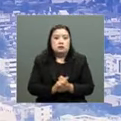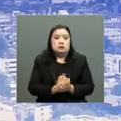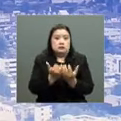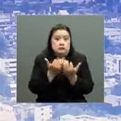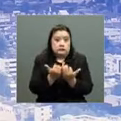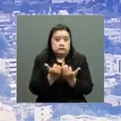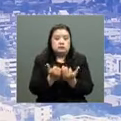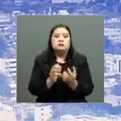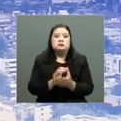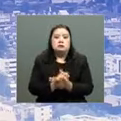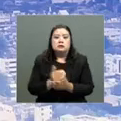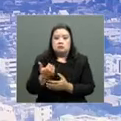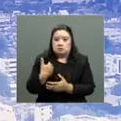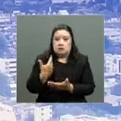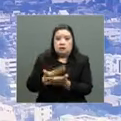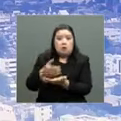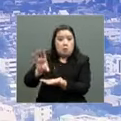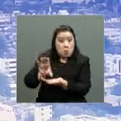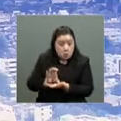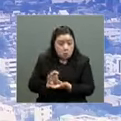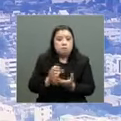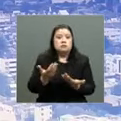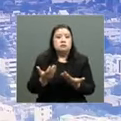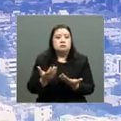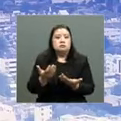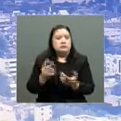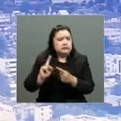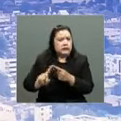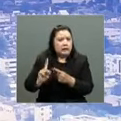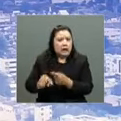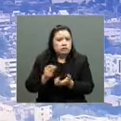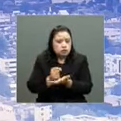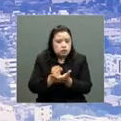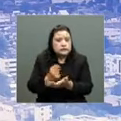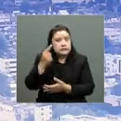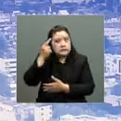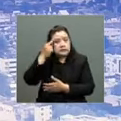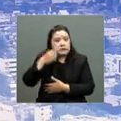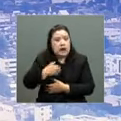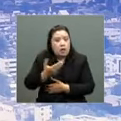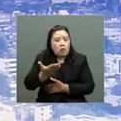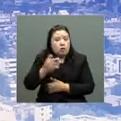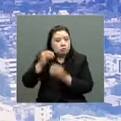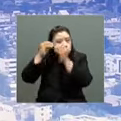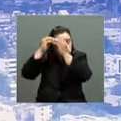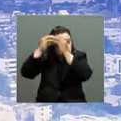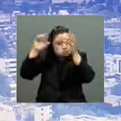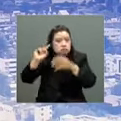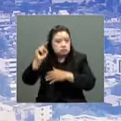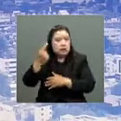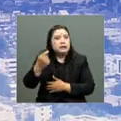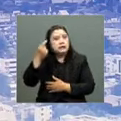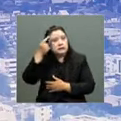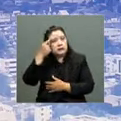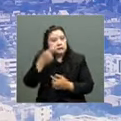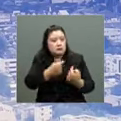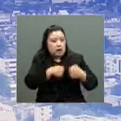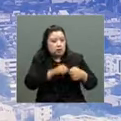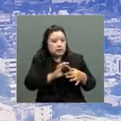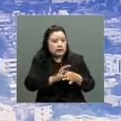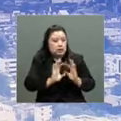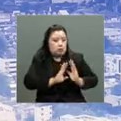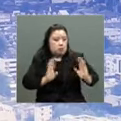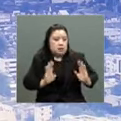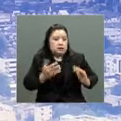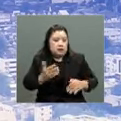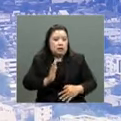การณ์ฉุกเฉินมีงบประมาณมีแหล่งไหนที่จะมาดูแลท่านลองฟังดูในรายละเอียดแล้ววางใจเป็นกลางสักนิดหนึ่งนะครับ